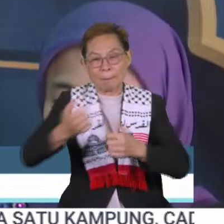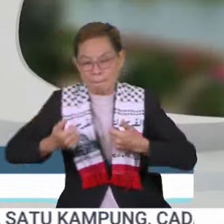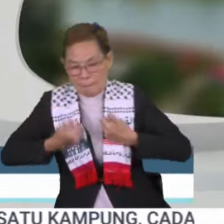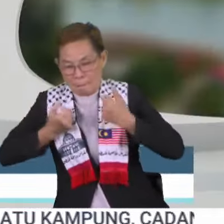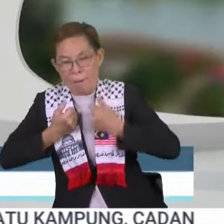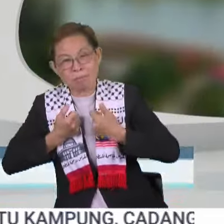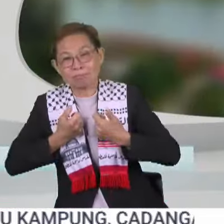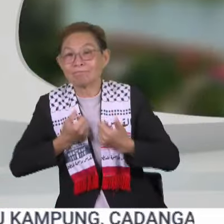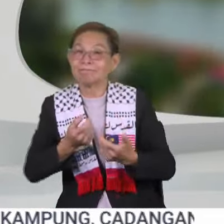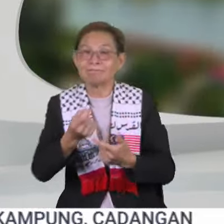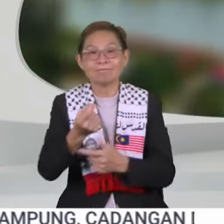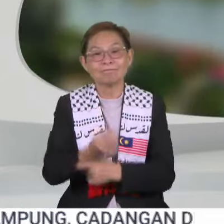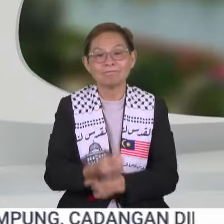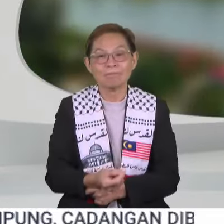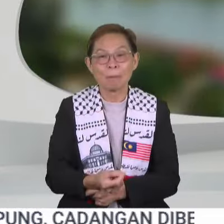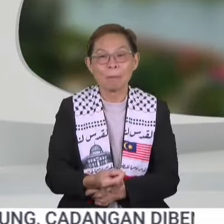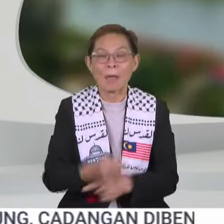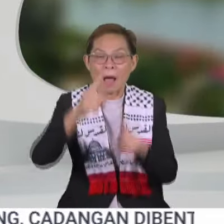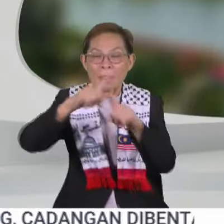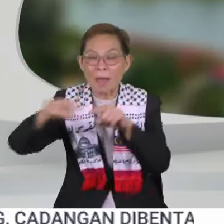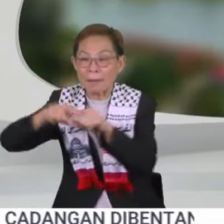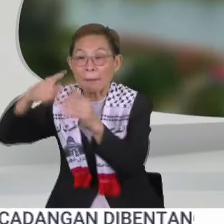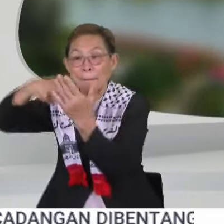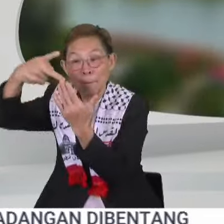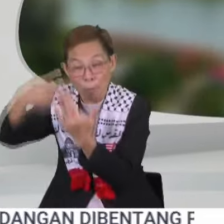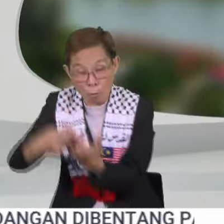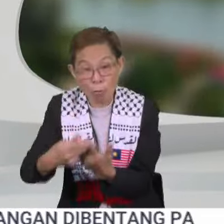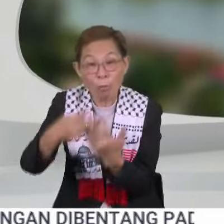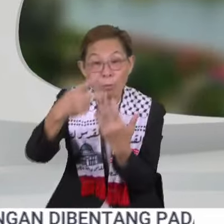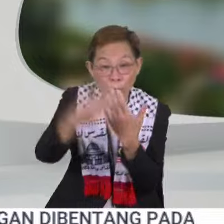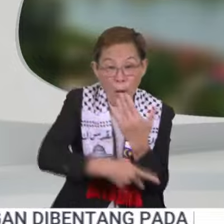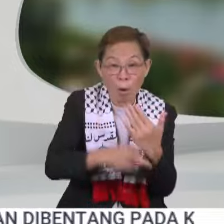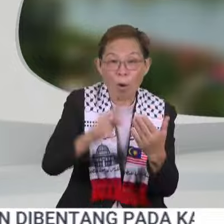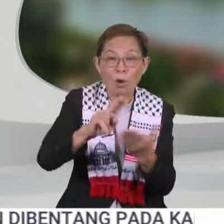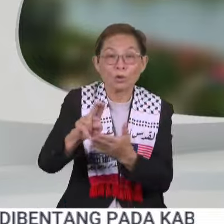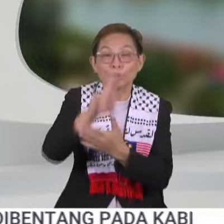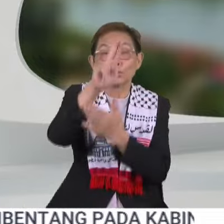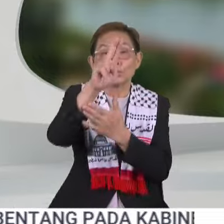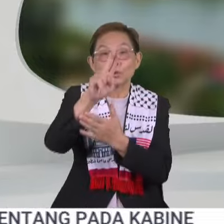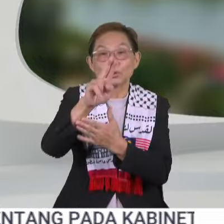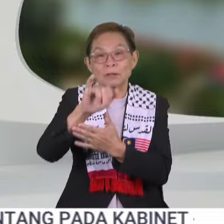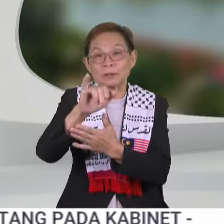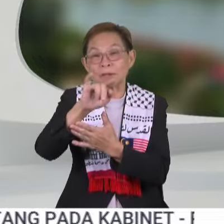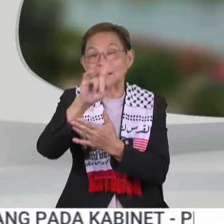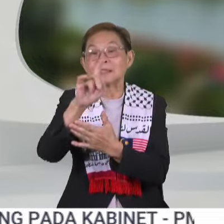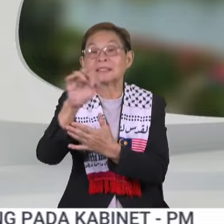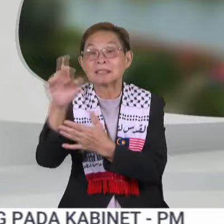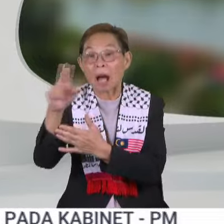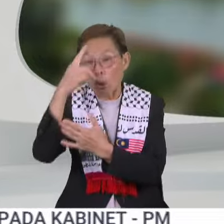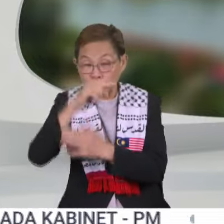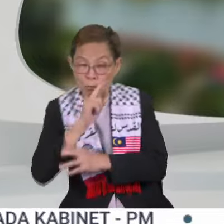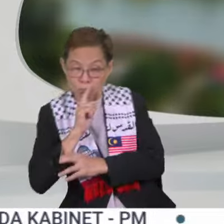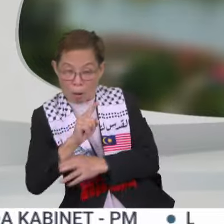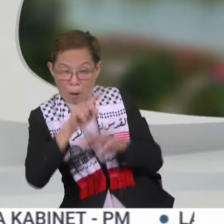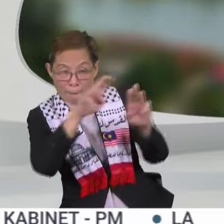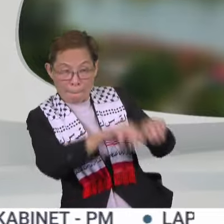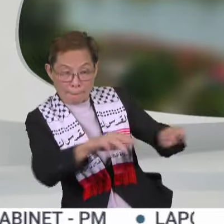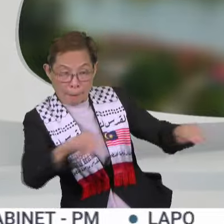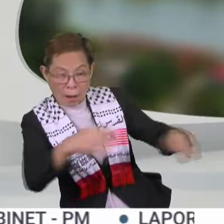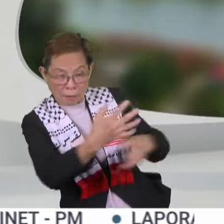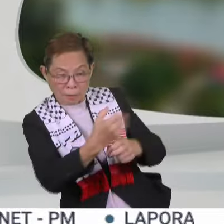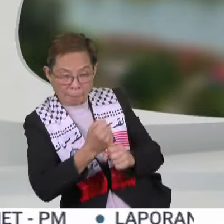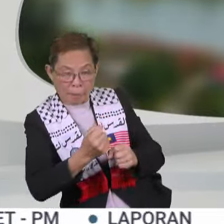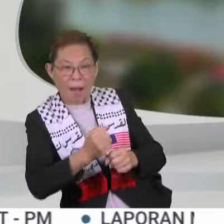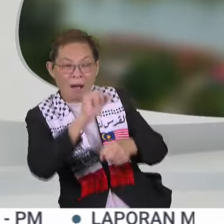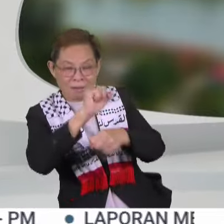Aidilfitri. Pelbagai inisiatif dilaksana Universiti Sultan Zainal Abidin UNIZA bagi memastikan pelajar-pelajarnya